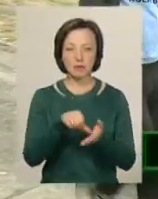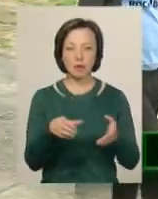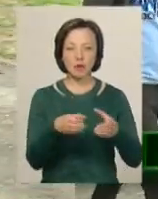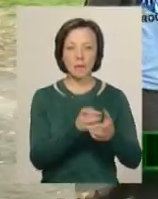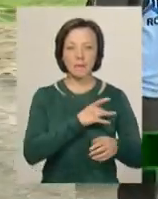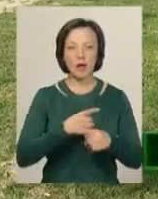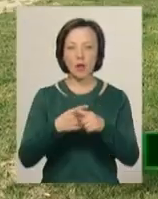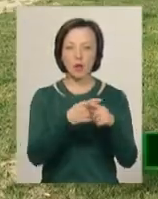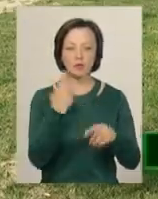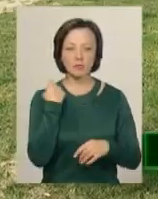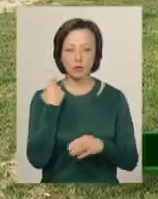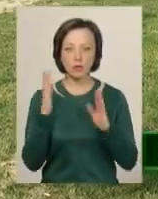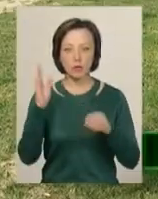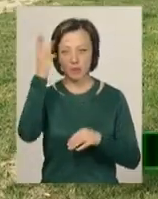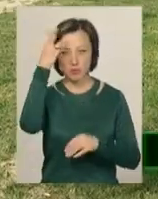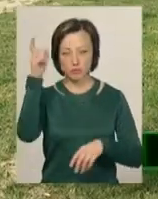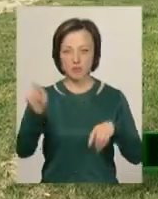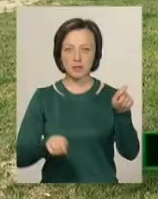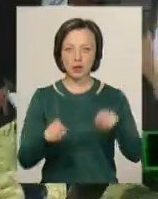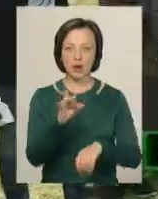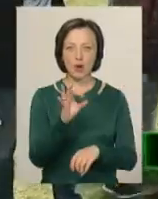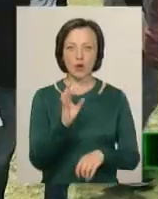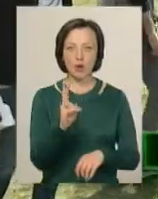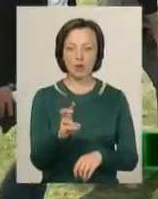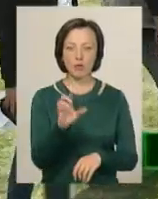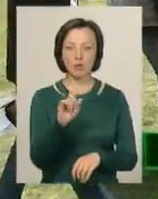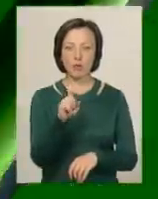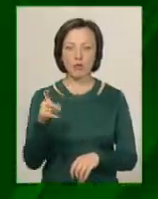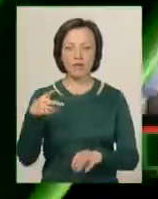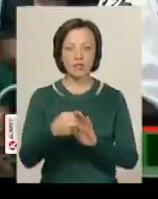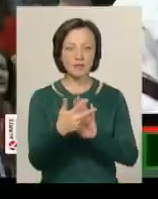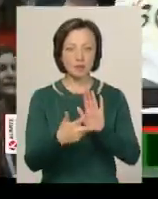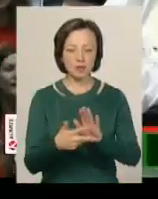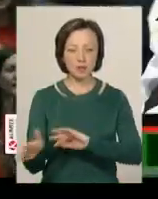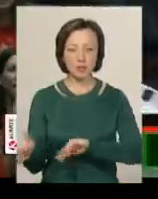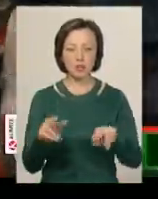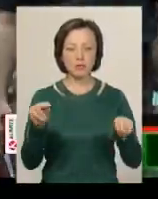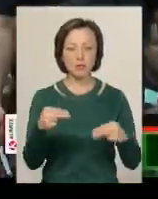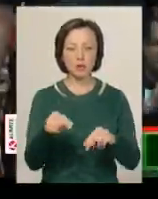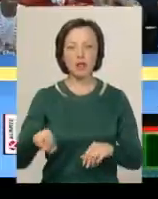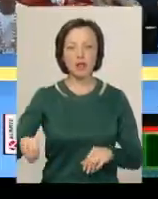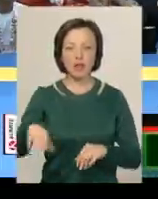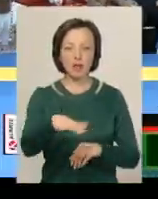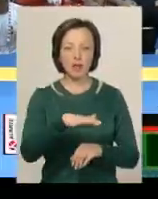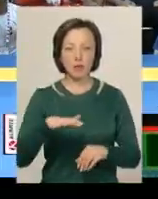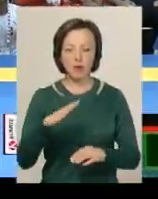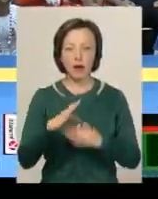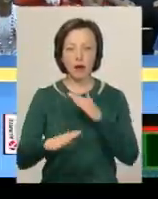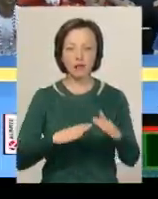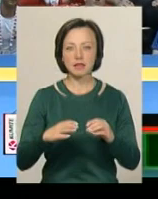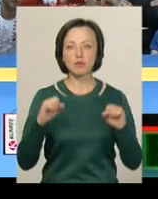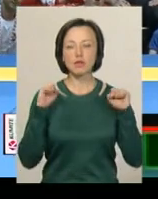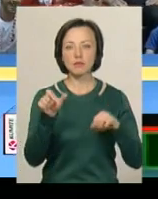та Великобританії, буде на Хмельницькому фестивалі «Rock and Book 2018». Чемпіонкою Європи з кіокушинка і карате